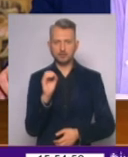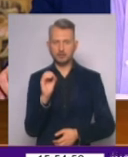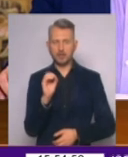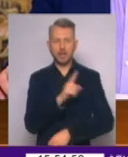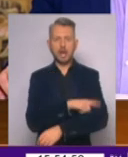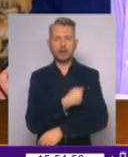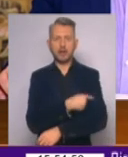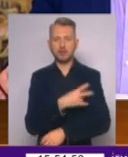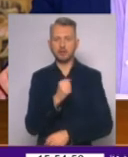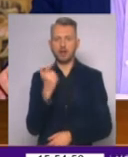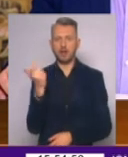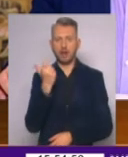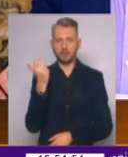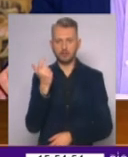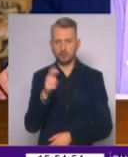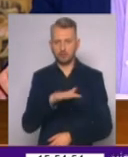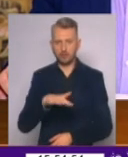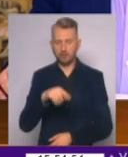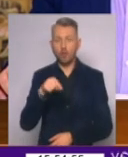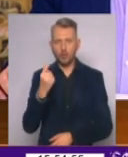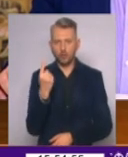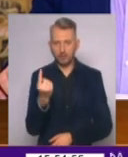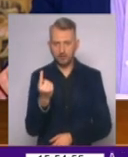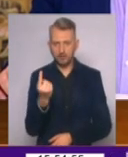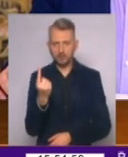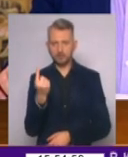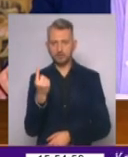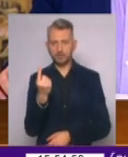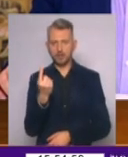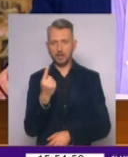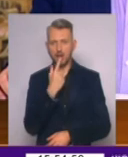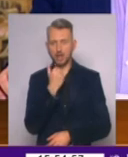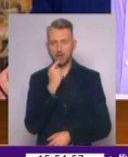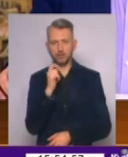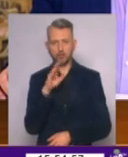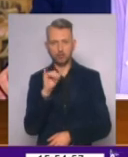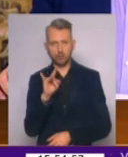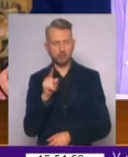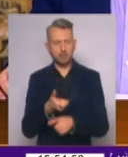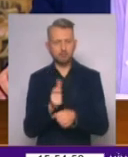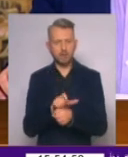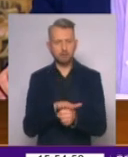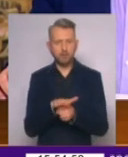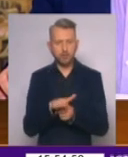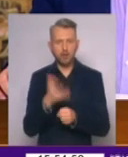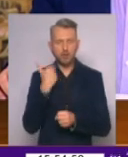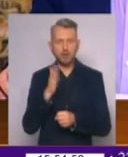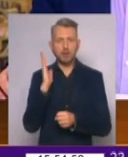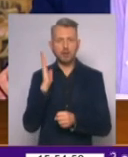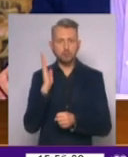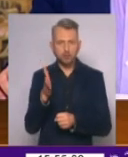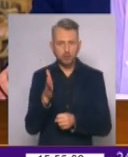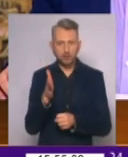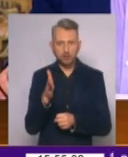Лікарня на Харківському, по номер 1 на Червоному хуторі, дуже переповнена. Коли буде поставлено